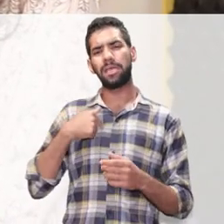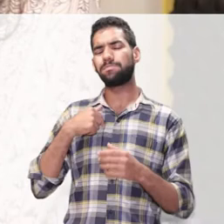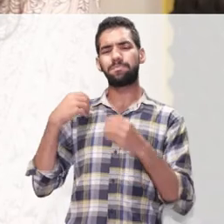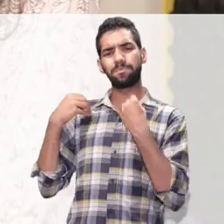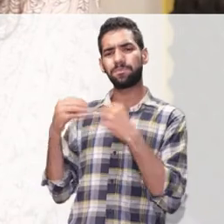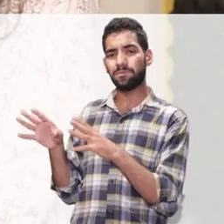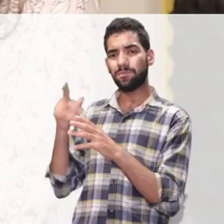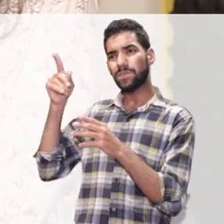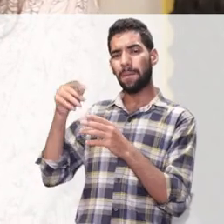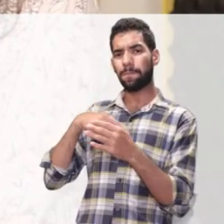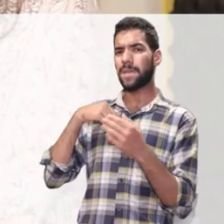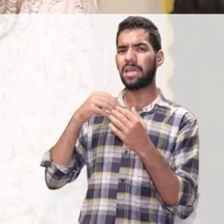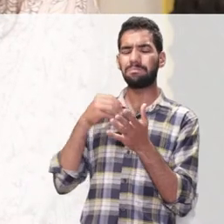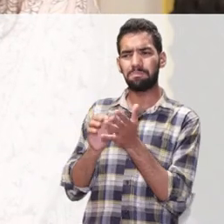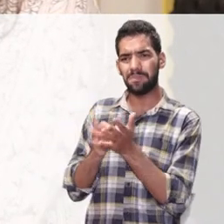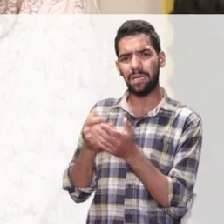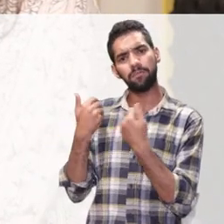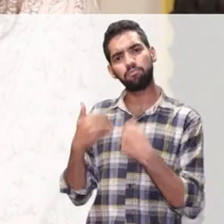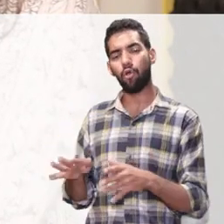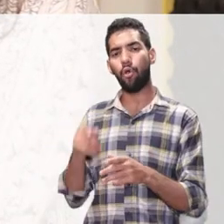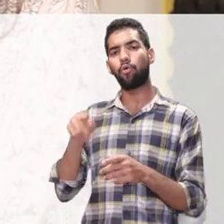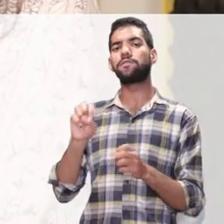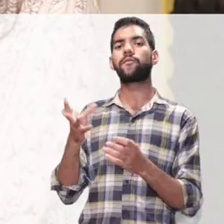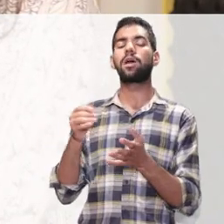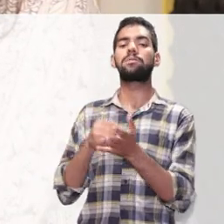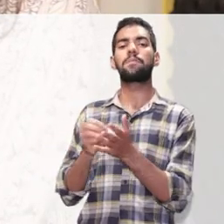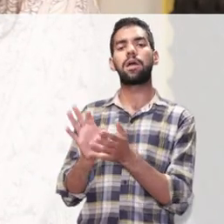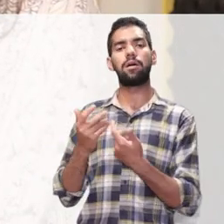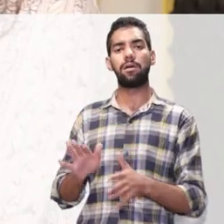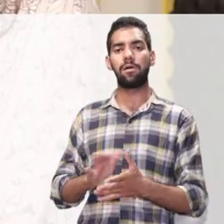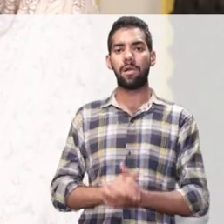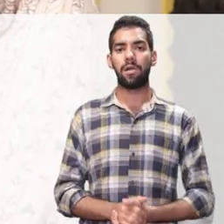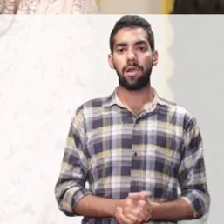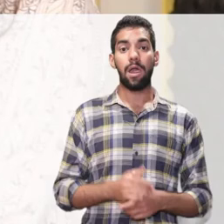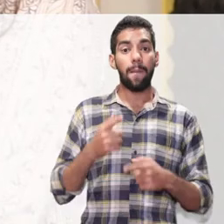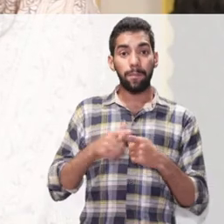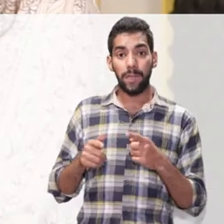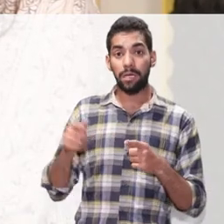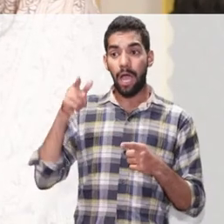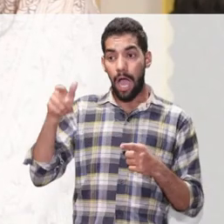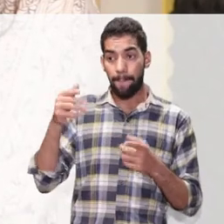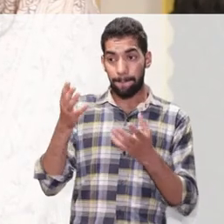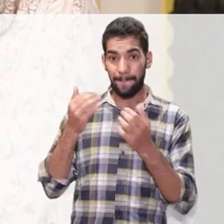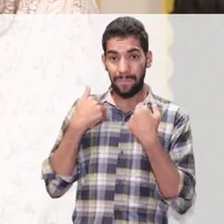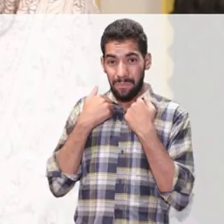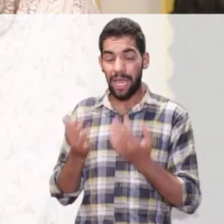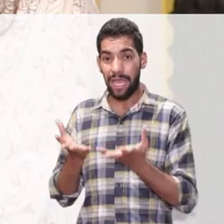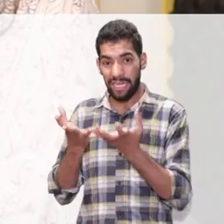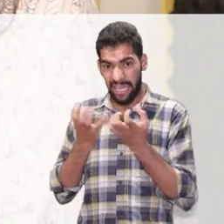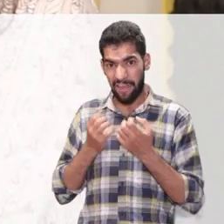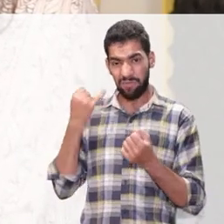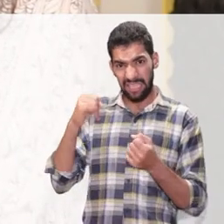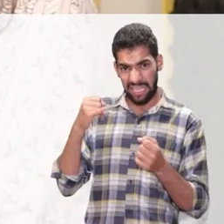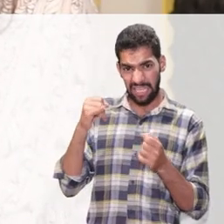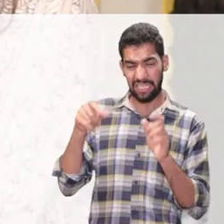ना वह अपना हिसाब क्योंकि मेरी तरफ माफ कर दिया मैंने यह स्ट्रैट लाइन लेकिन अगर आप स्टेटमेंट जारी करेंगे ना तो वह रीसेंट